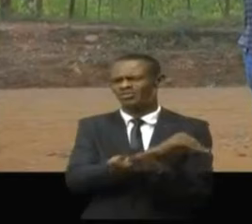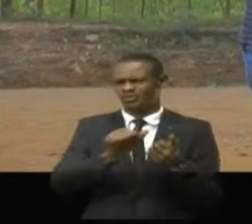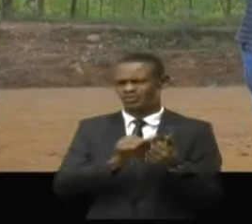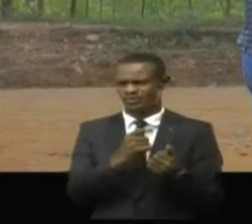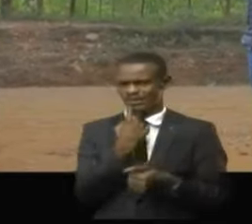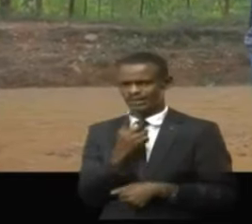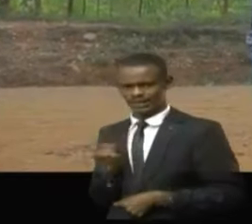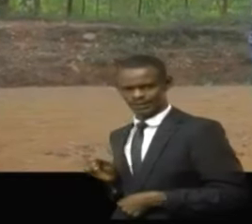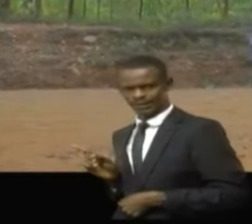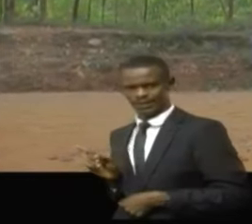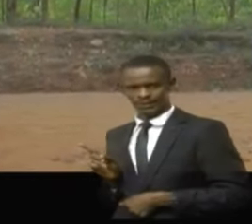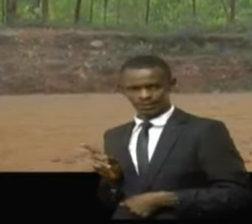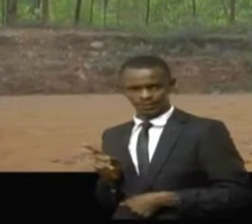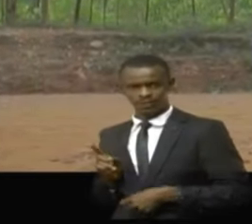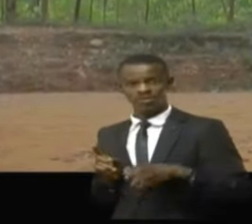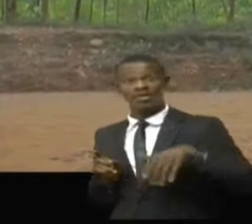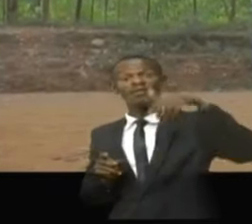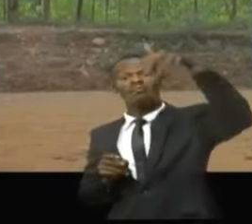côté, ils peuvent aussi travailler de l'autre côté.